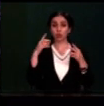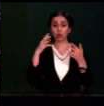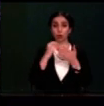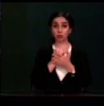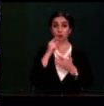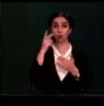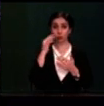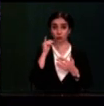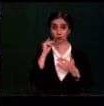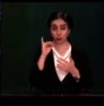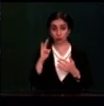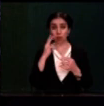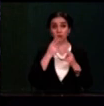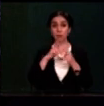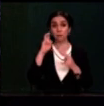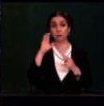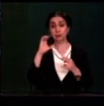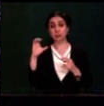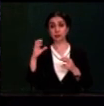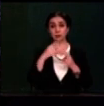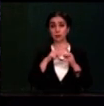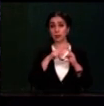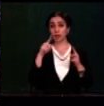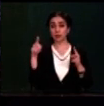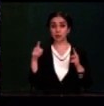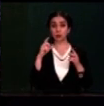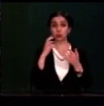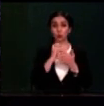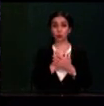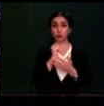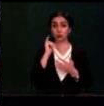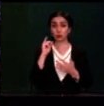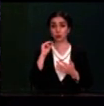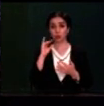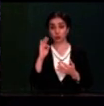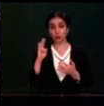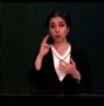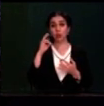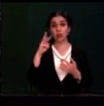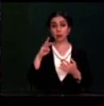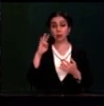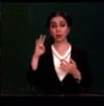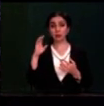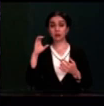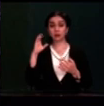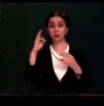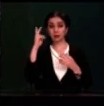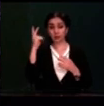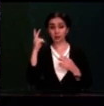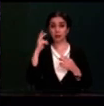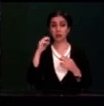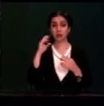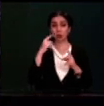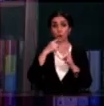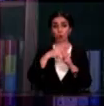bo'lgan masofani BC tomonigacha bo'lgan masofani topish uchun MN ning kvadratiga NY ning